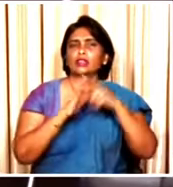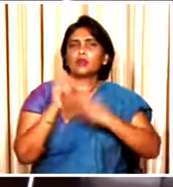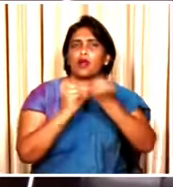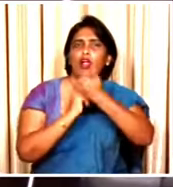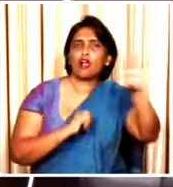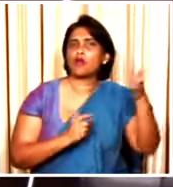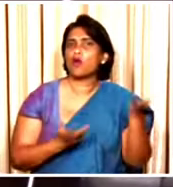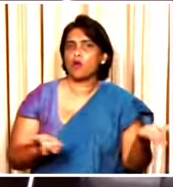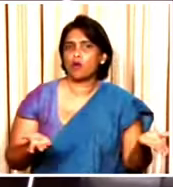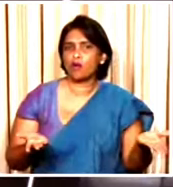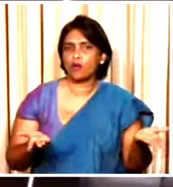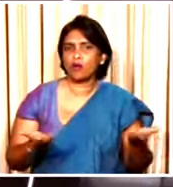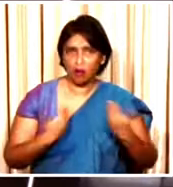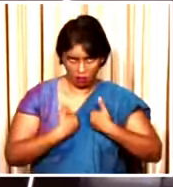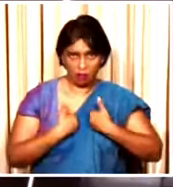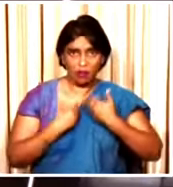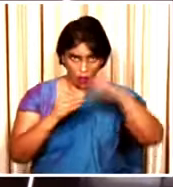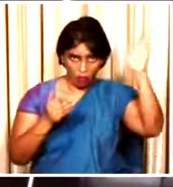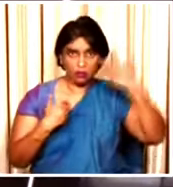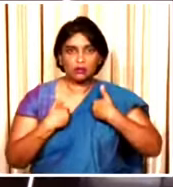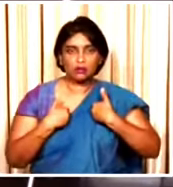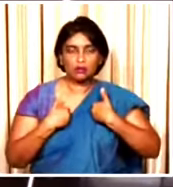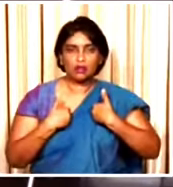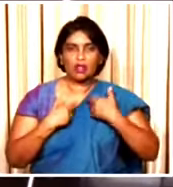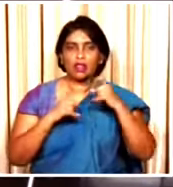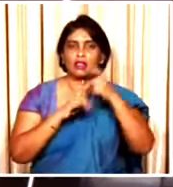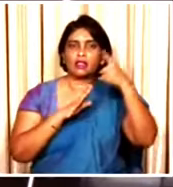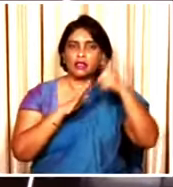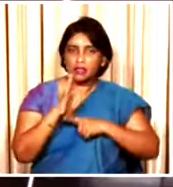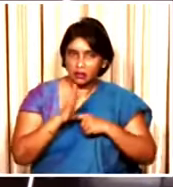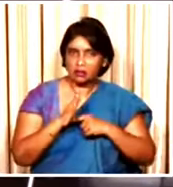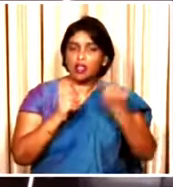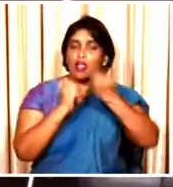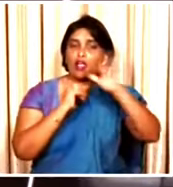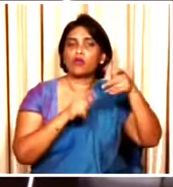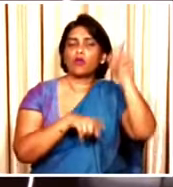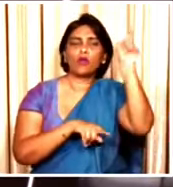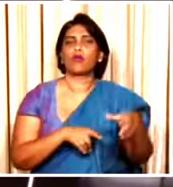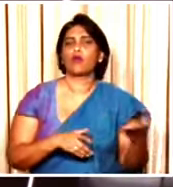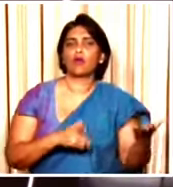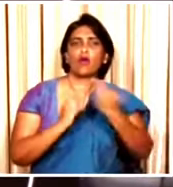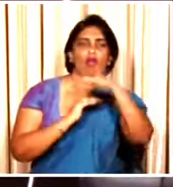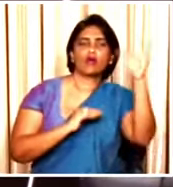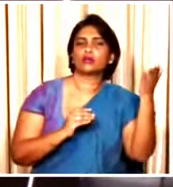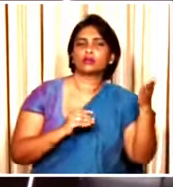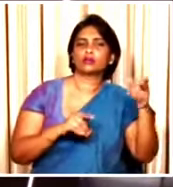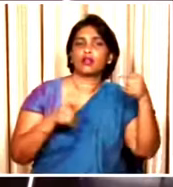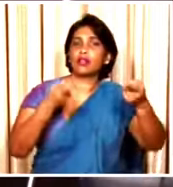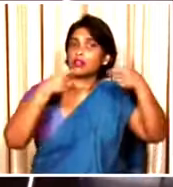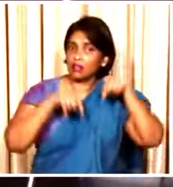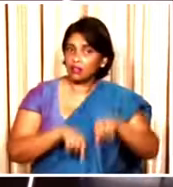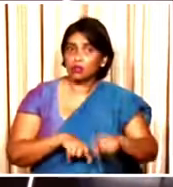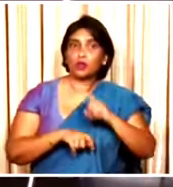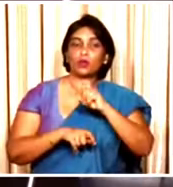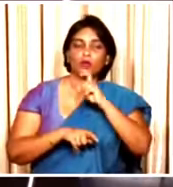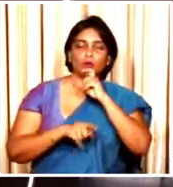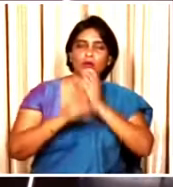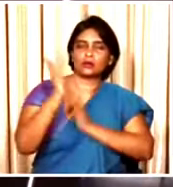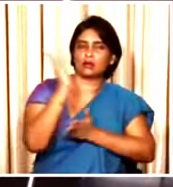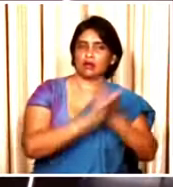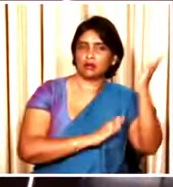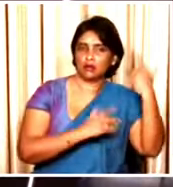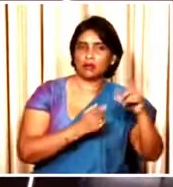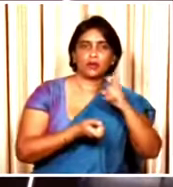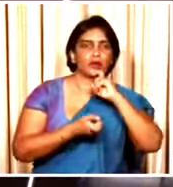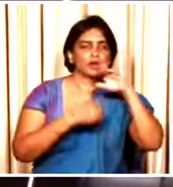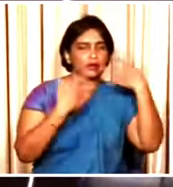කරේ අපි දයින් කරේ දයාසිරි ජයසේකර අයින් කරේ කවුද එතකොට දැන් ඊට පස්සේ උසාවියකට ගිහිල්ලා